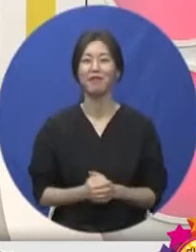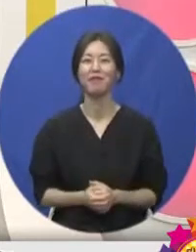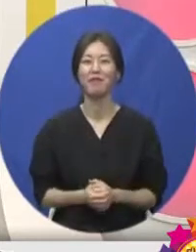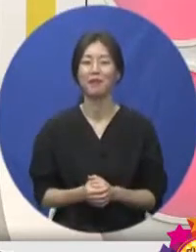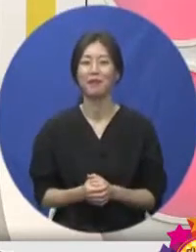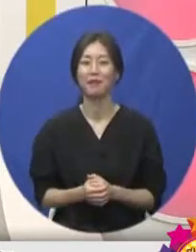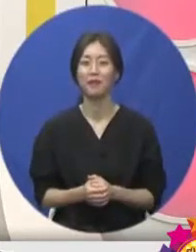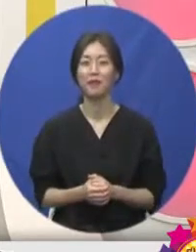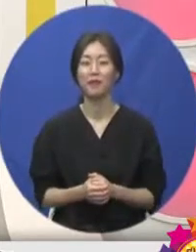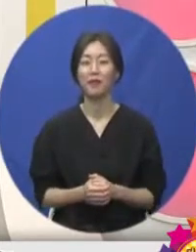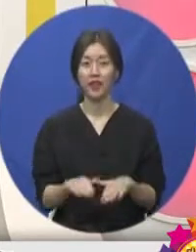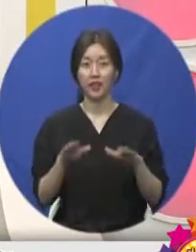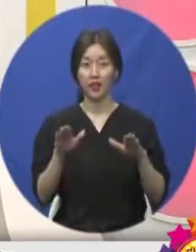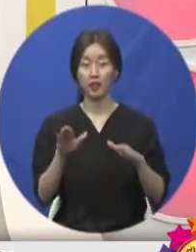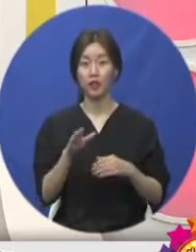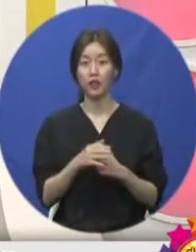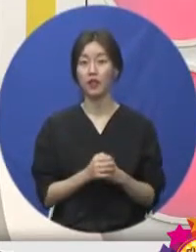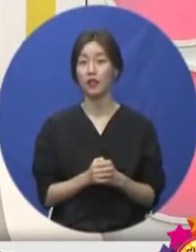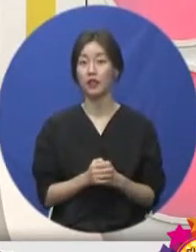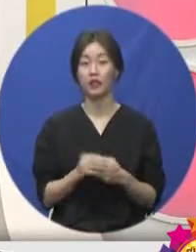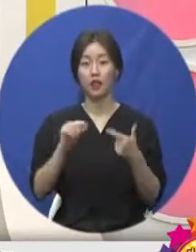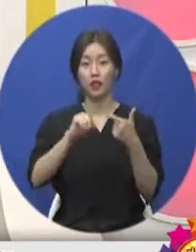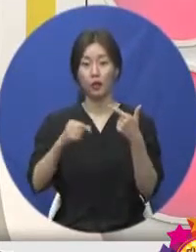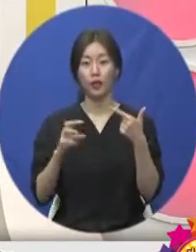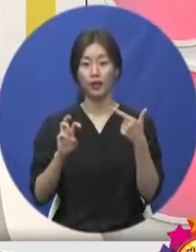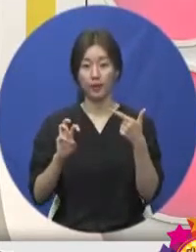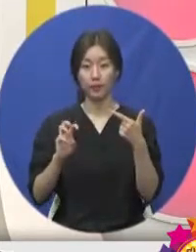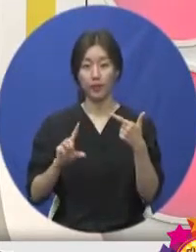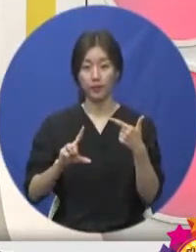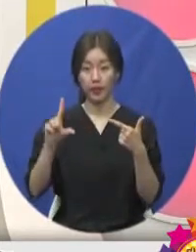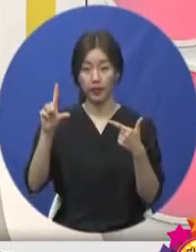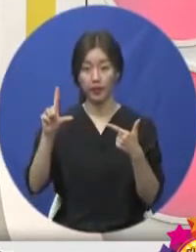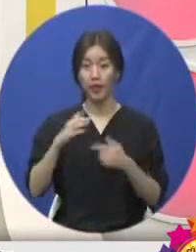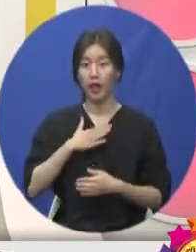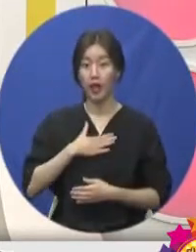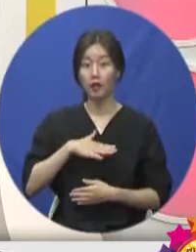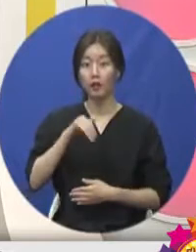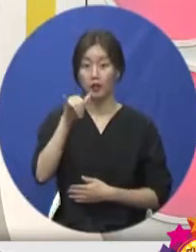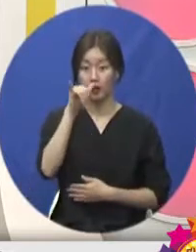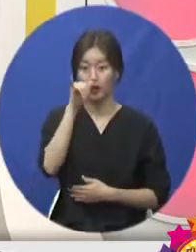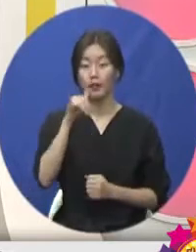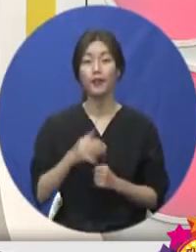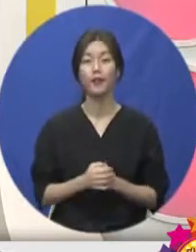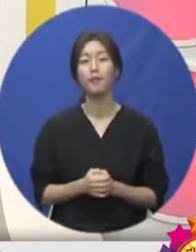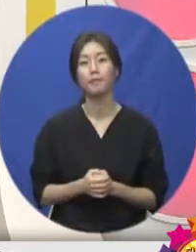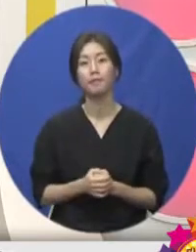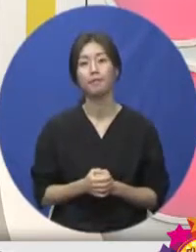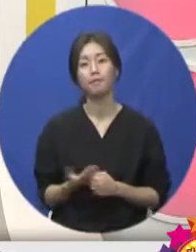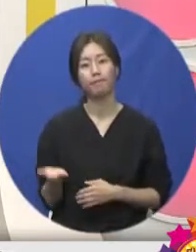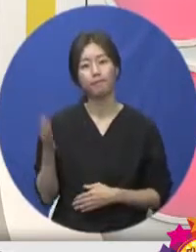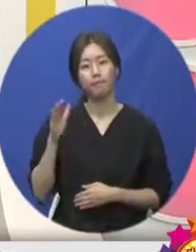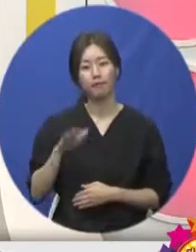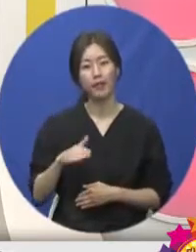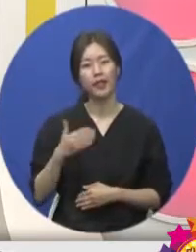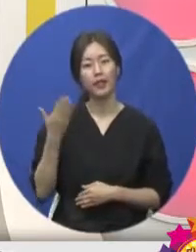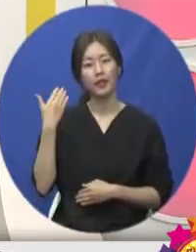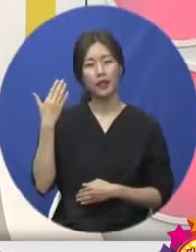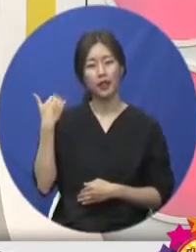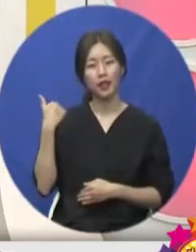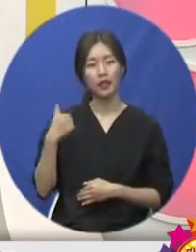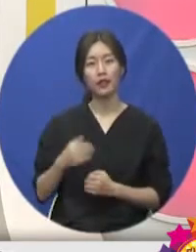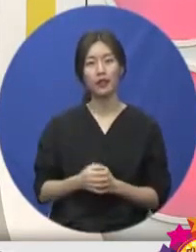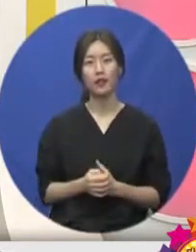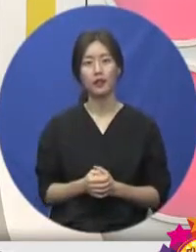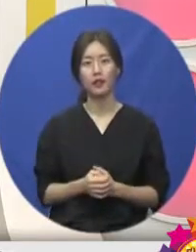자, 야, 그 저, 오늘이 예. 그 6월 30일인 거 알고 계신다 그랬죠? 예. 어, 근데 예. 지난